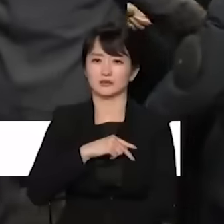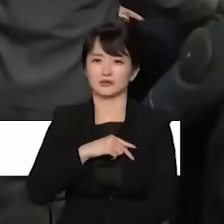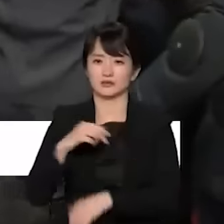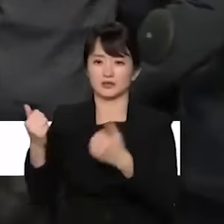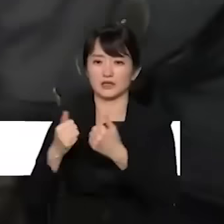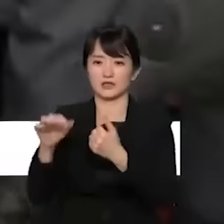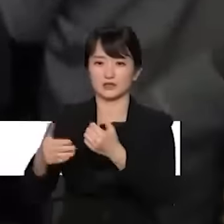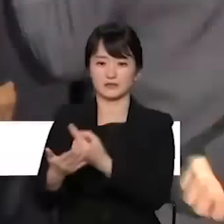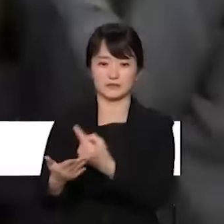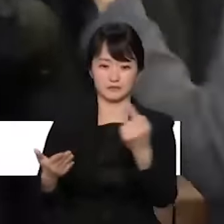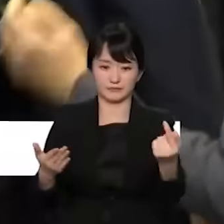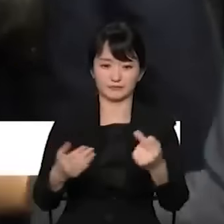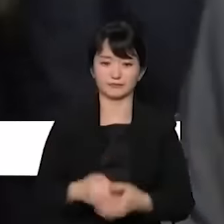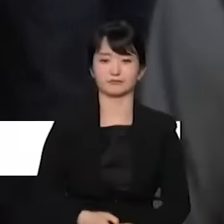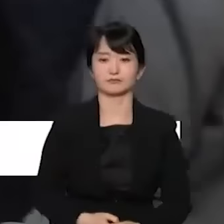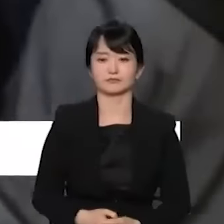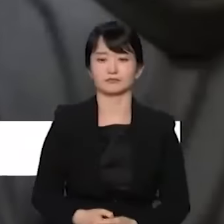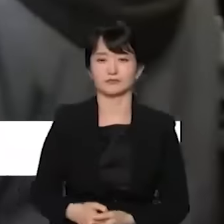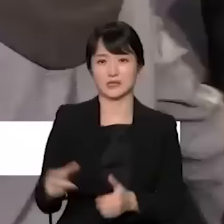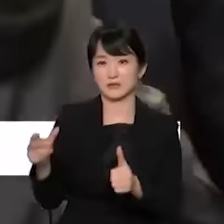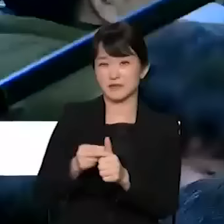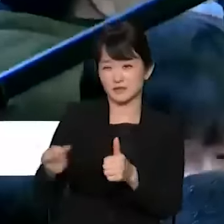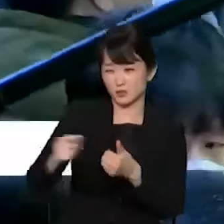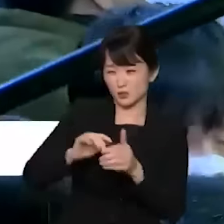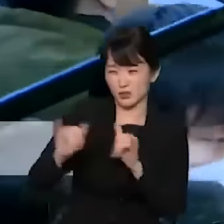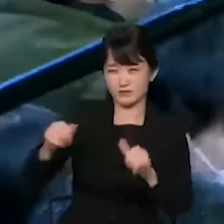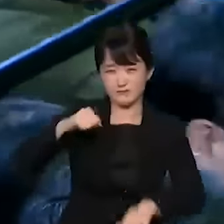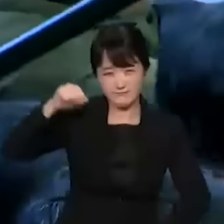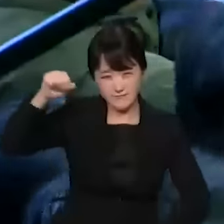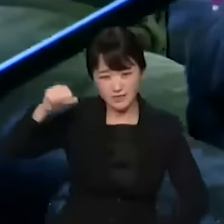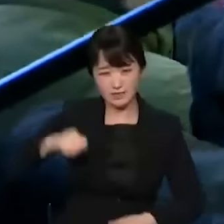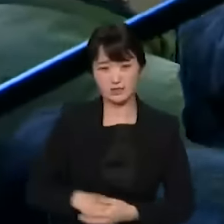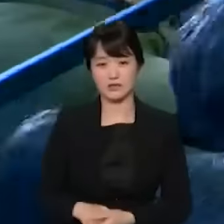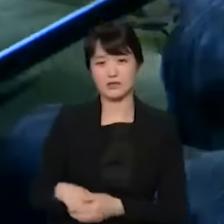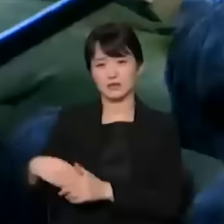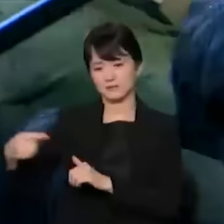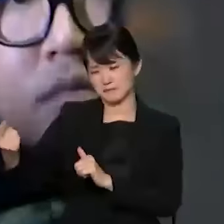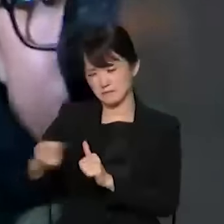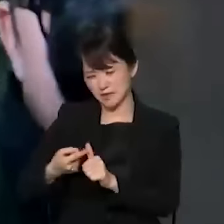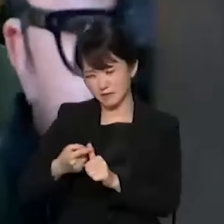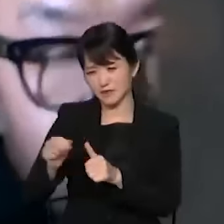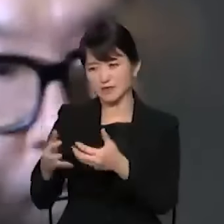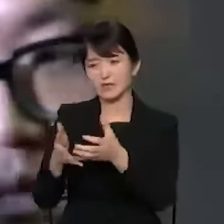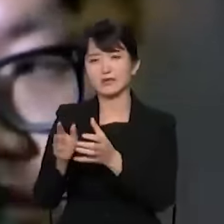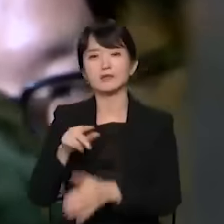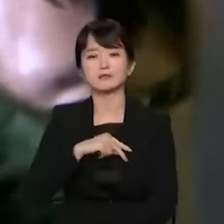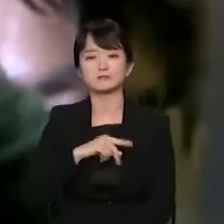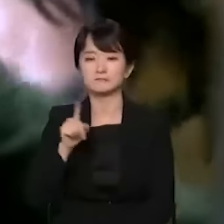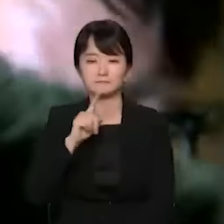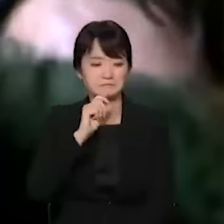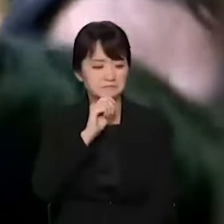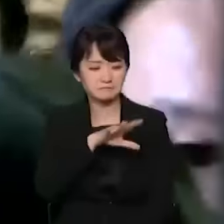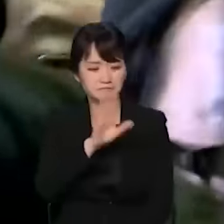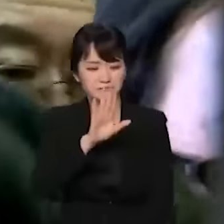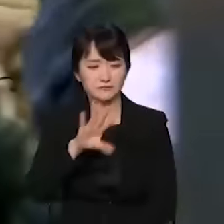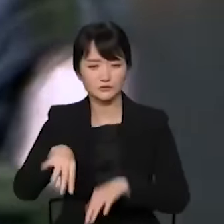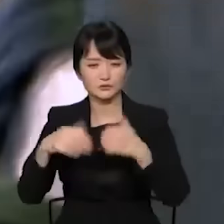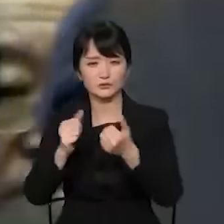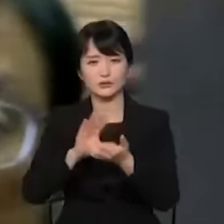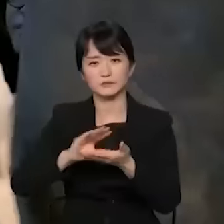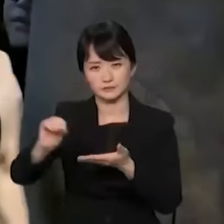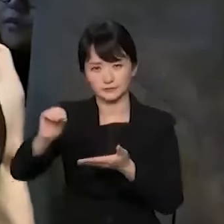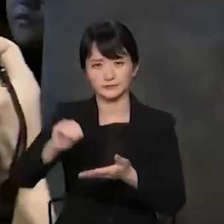부역장! 부역장! 부역장! 쏟아지는 비난 속에 여당 의원들은 아무 말 없이 국회를